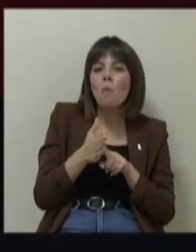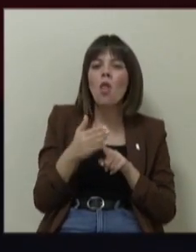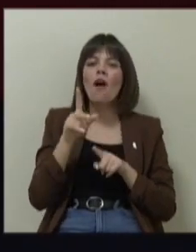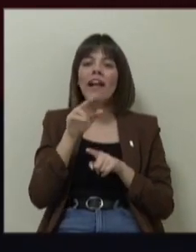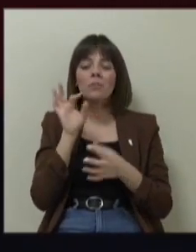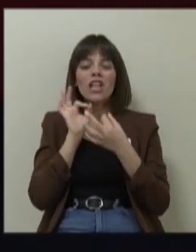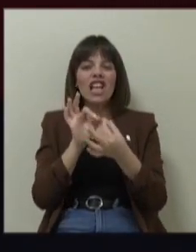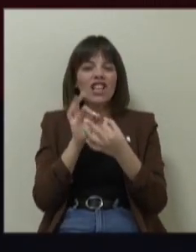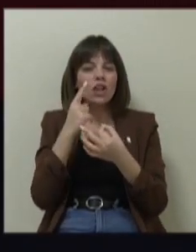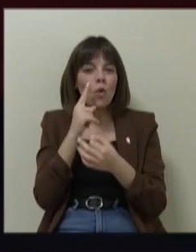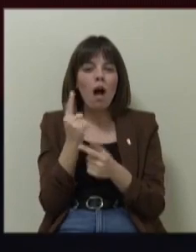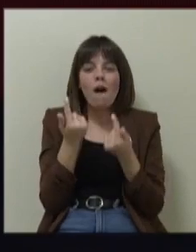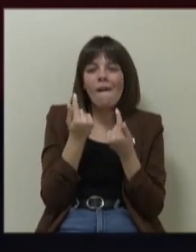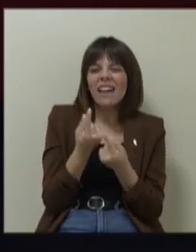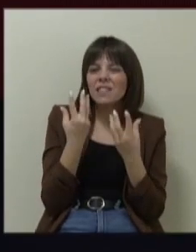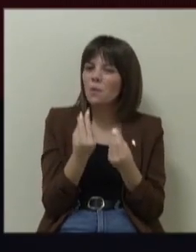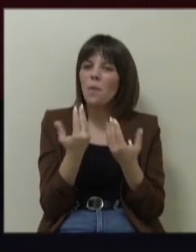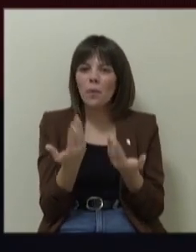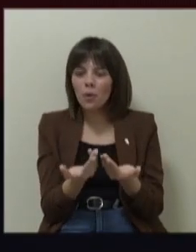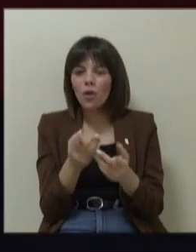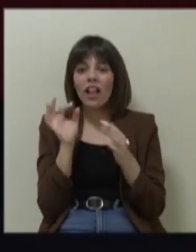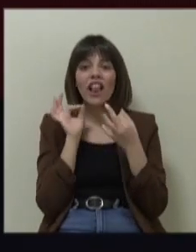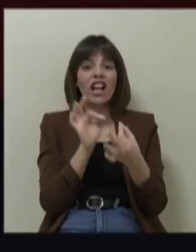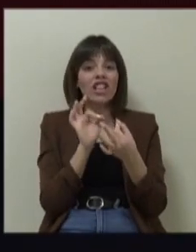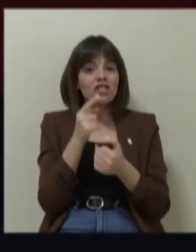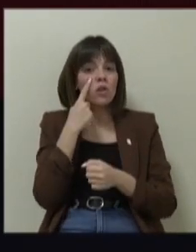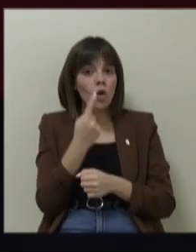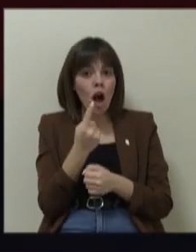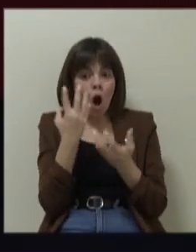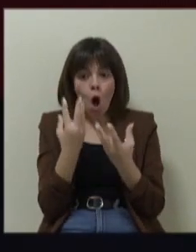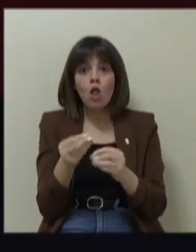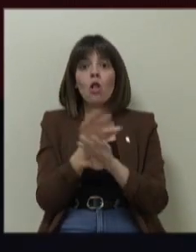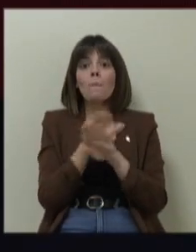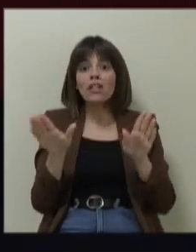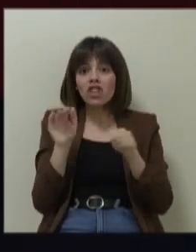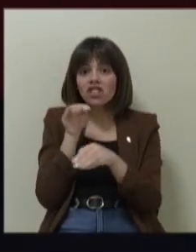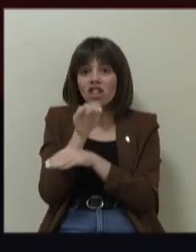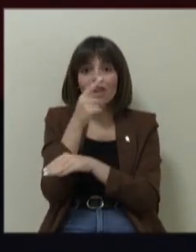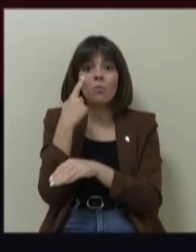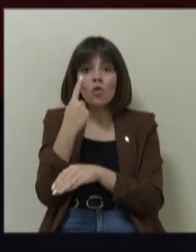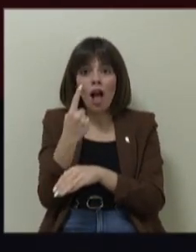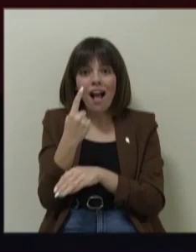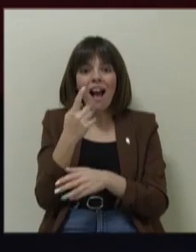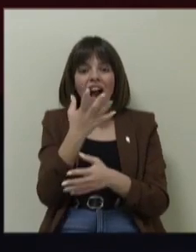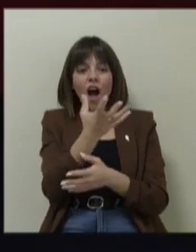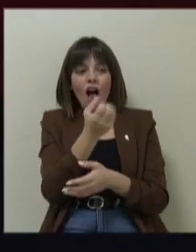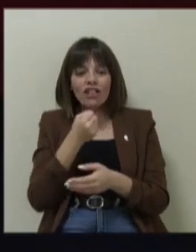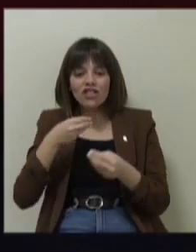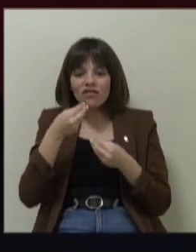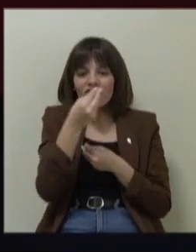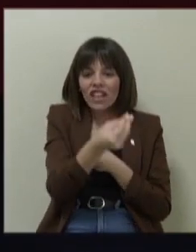kurma kabiliyetimizi törpülüyor. İlişki kurmayınca da yaşamın temeli olan alışveriş